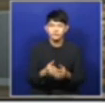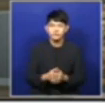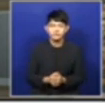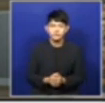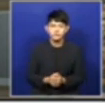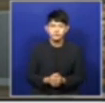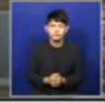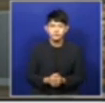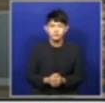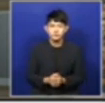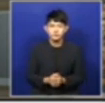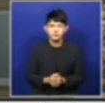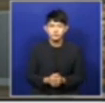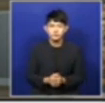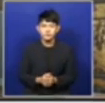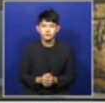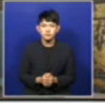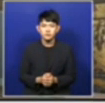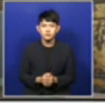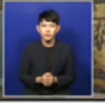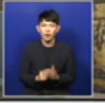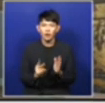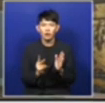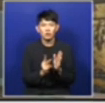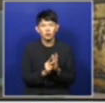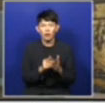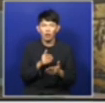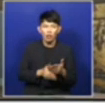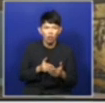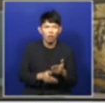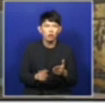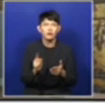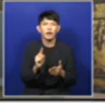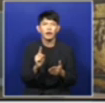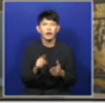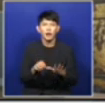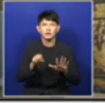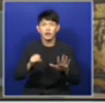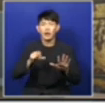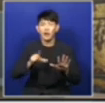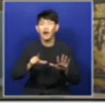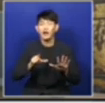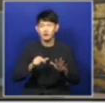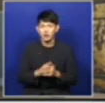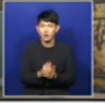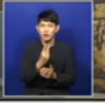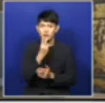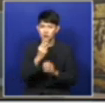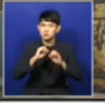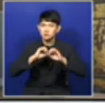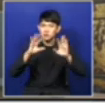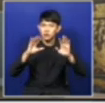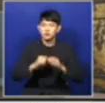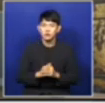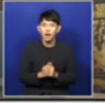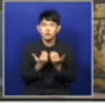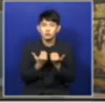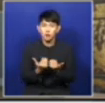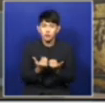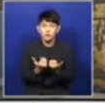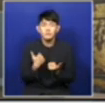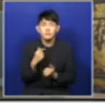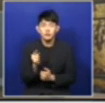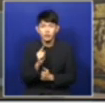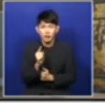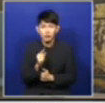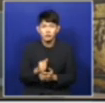ครับข้อจำกัดของการปล่อยซอฟโลน 500,000 ล้านท่านประธานครับจะเห็นได้ว่าส่วนใหญ่นั้นเป็นผู้